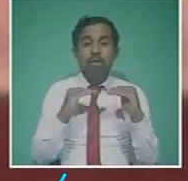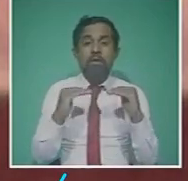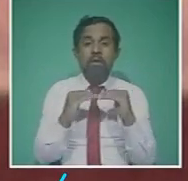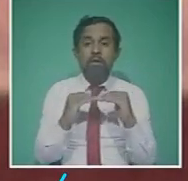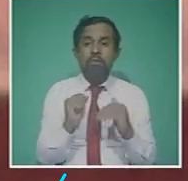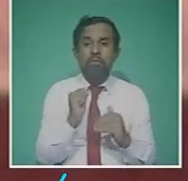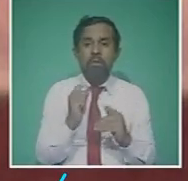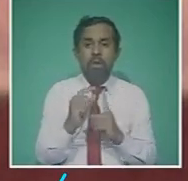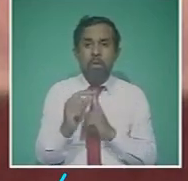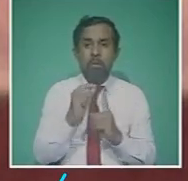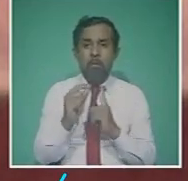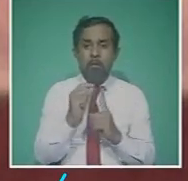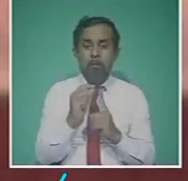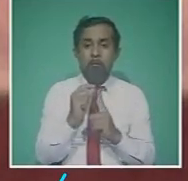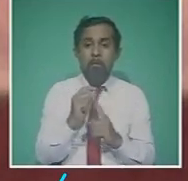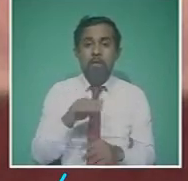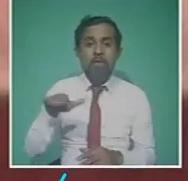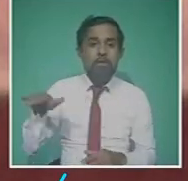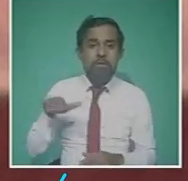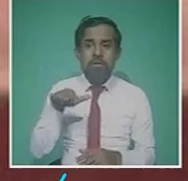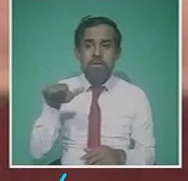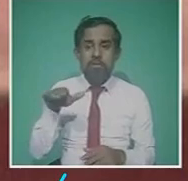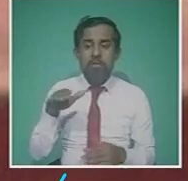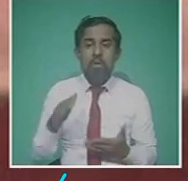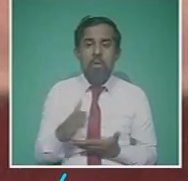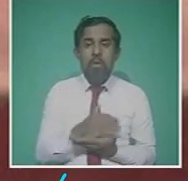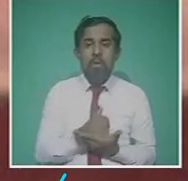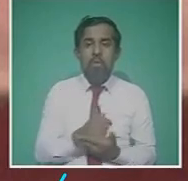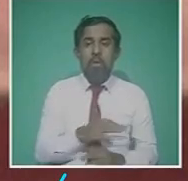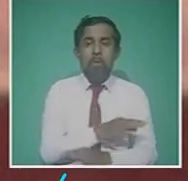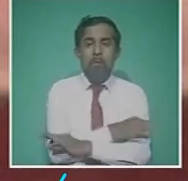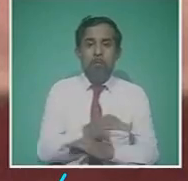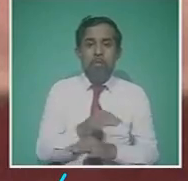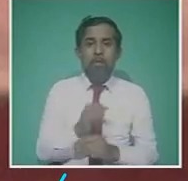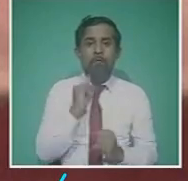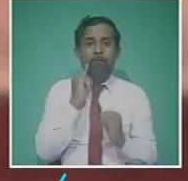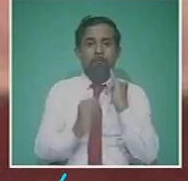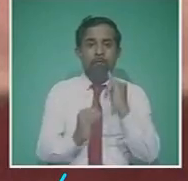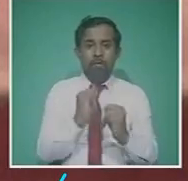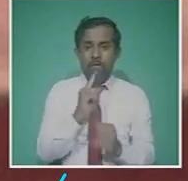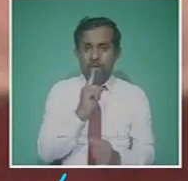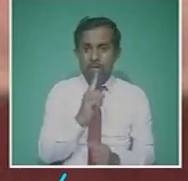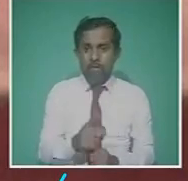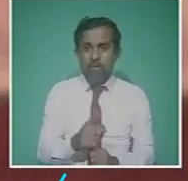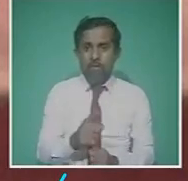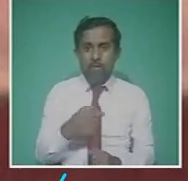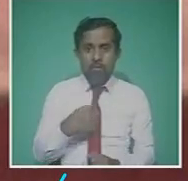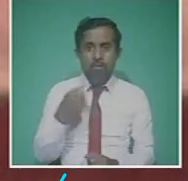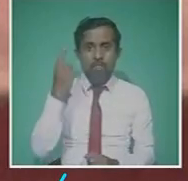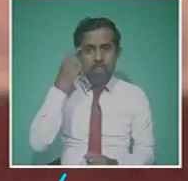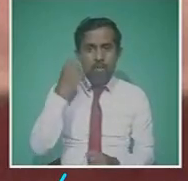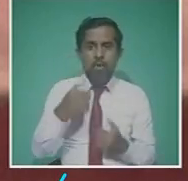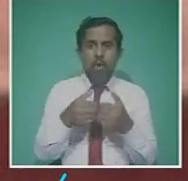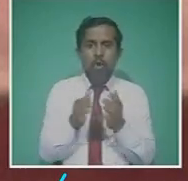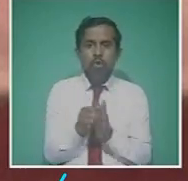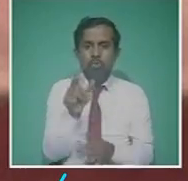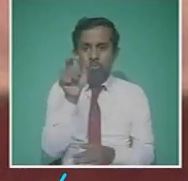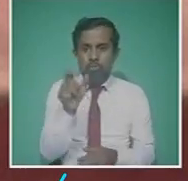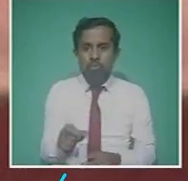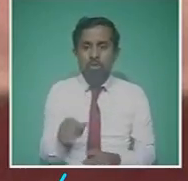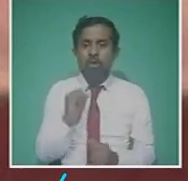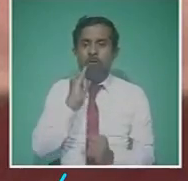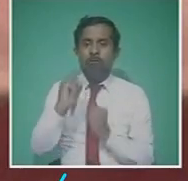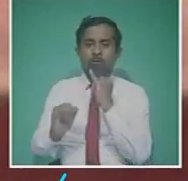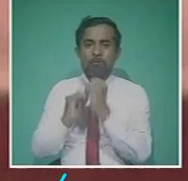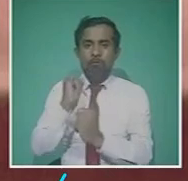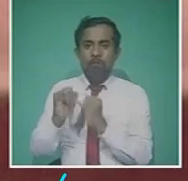තමයි පාර්ලිමේන්තුවට සමාජයට මේ සියලුම ක්‍රමවේදයේ විවේචනය කරන එක අපි දන්නවා ඕනම කෙනෙක්ගේ